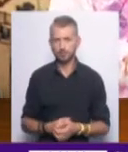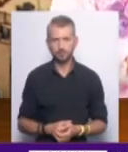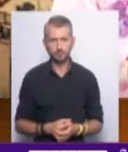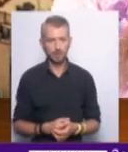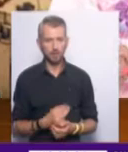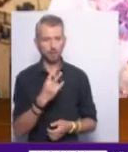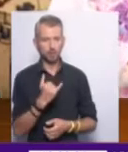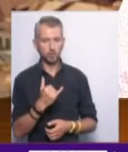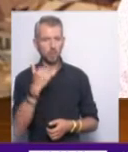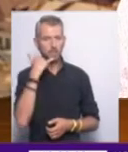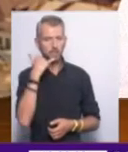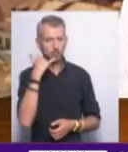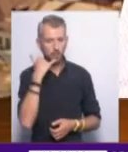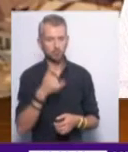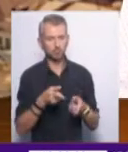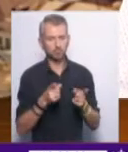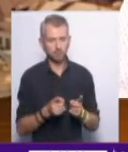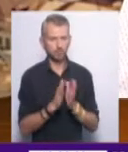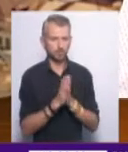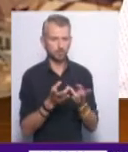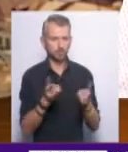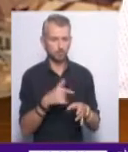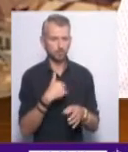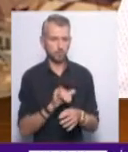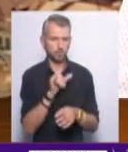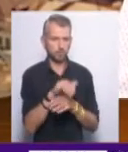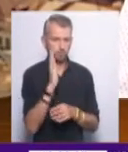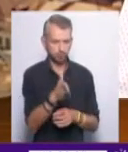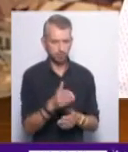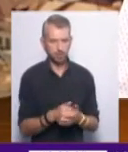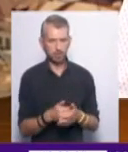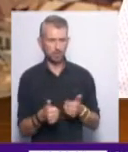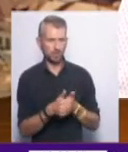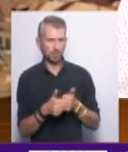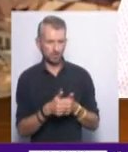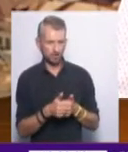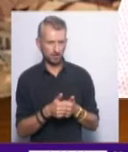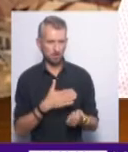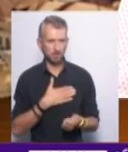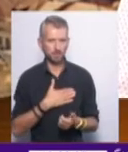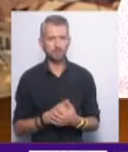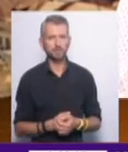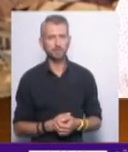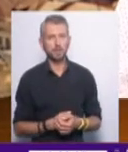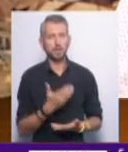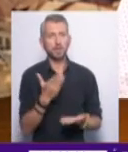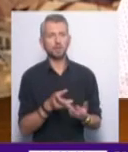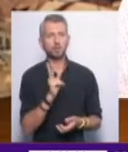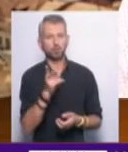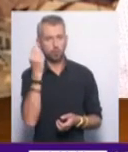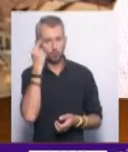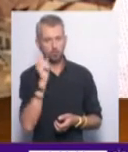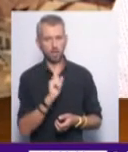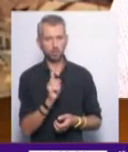Ну, телефон дійсно залишаєте, прийду до вас в гості, сусіди мої. Ну, якщо хтось думає,